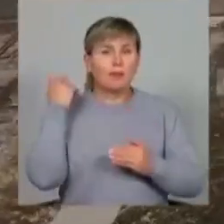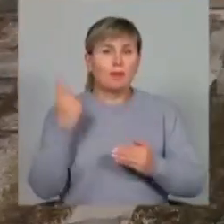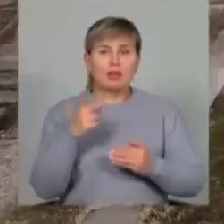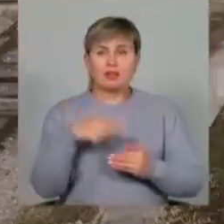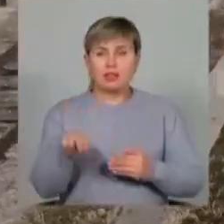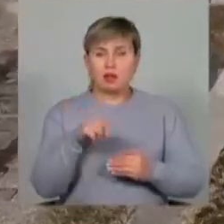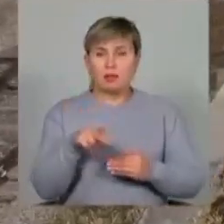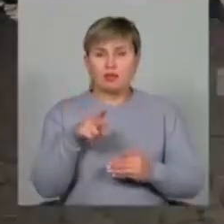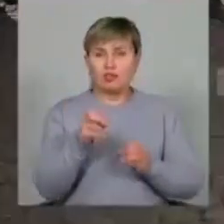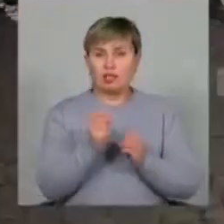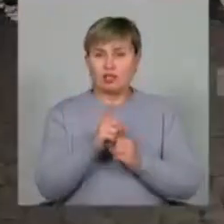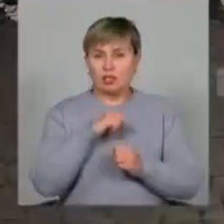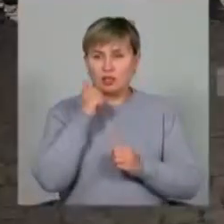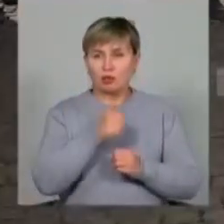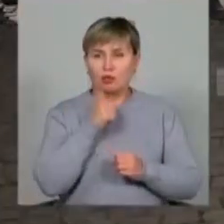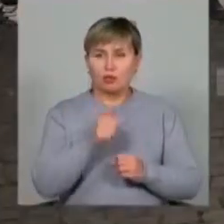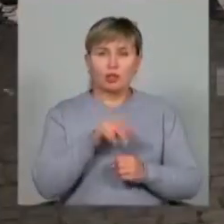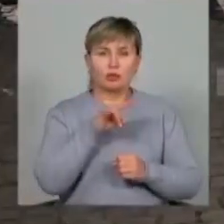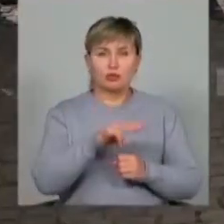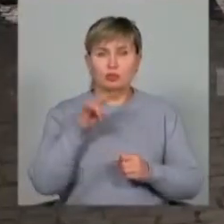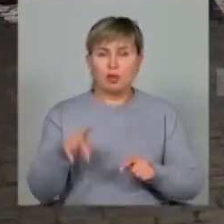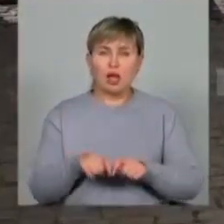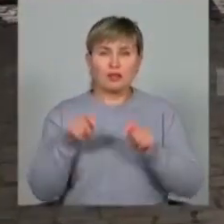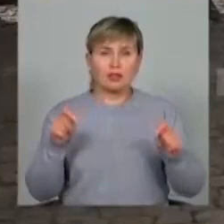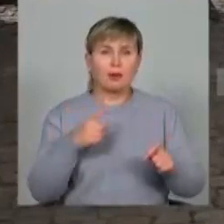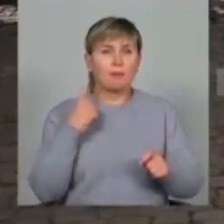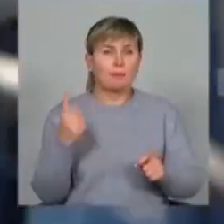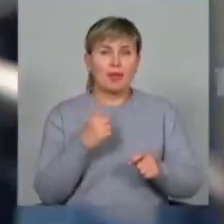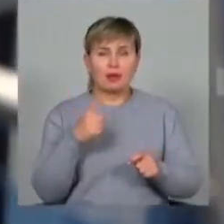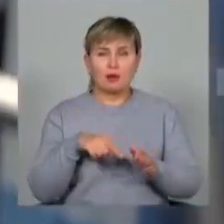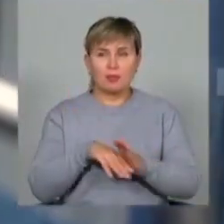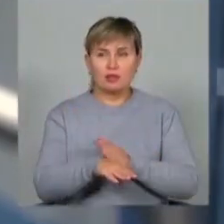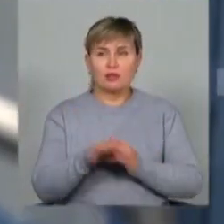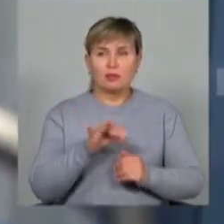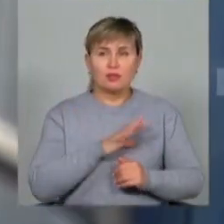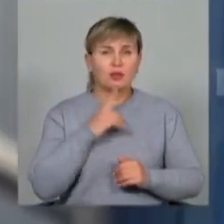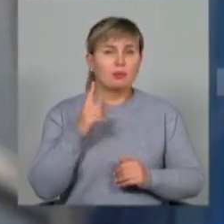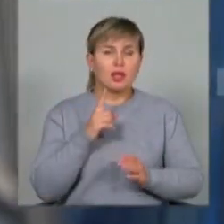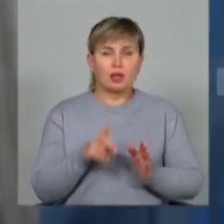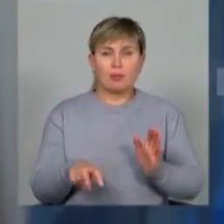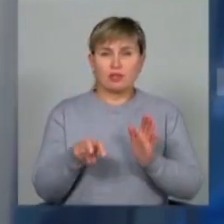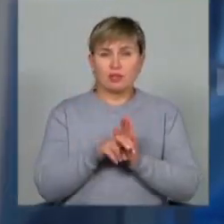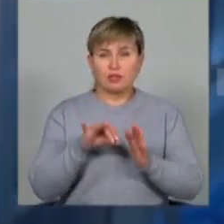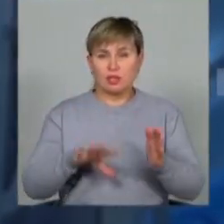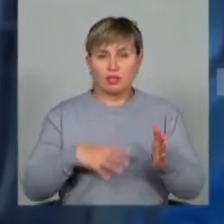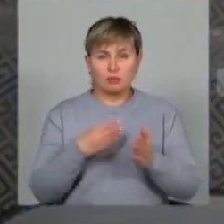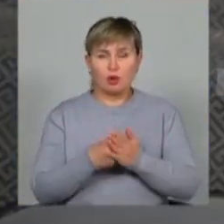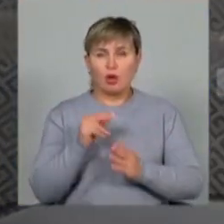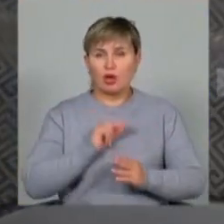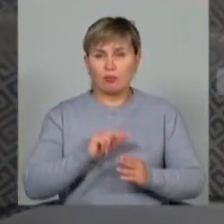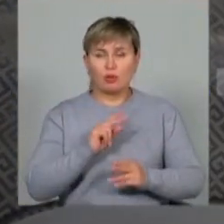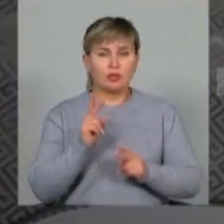1 декабря 2011-го, Ильбасы Нурсултан Назарбаев открыл первые линии метро и стал первым пассажиром. С тех пор работа предприятия